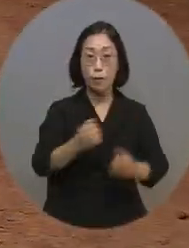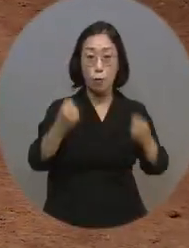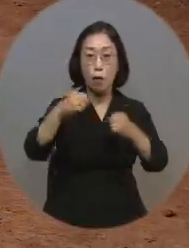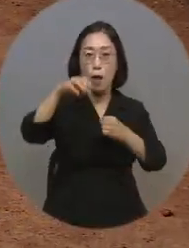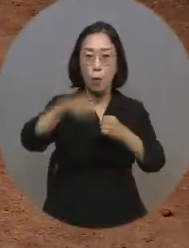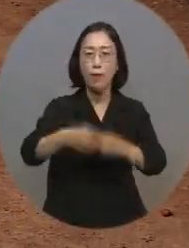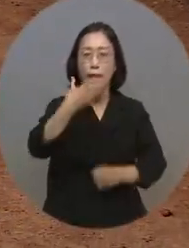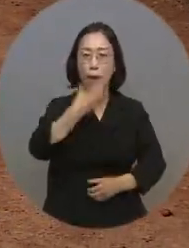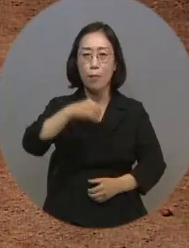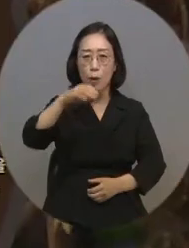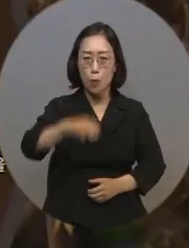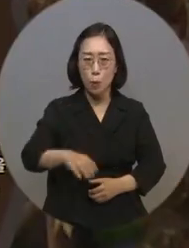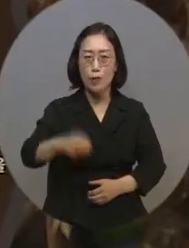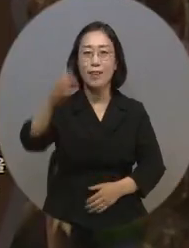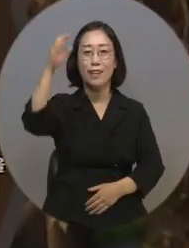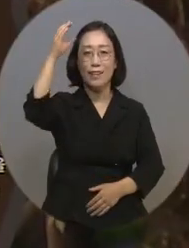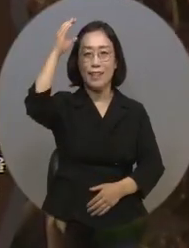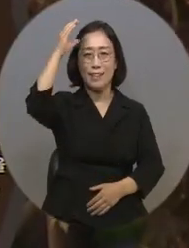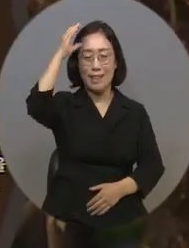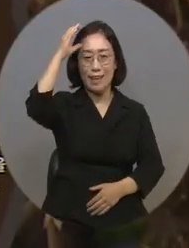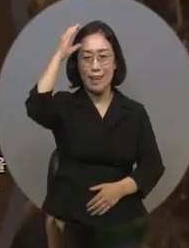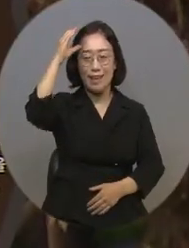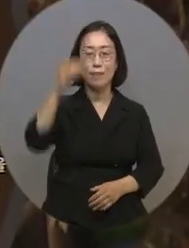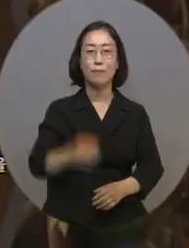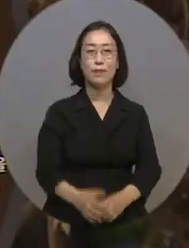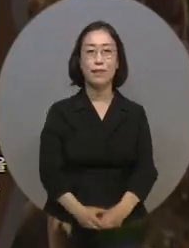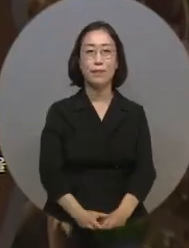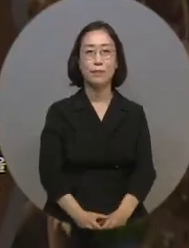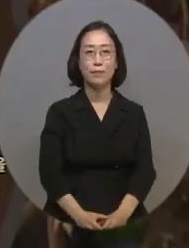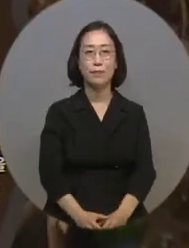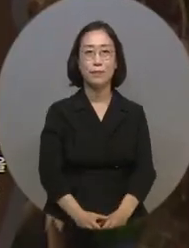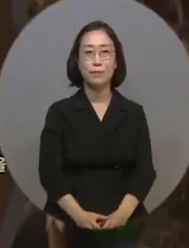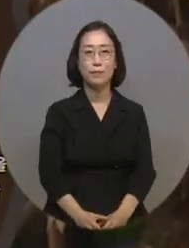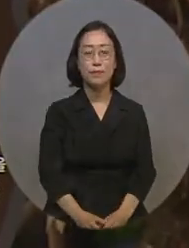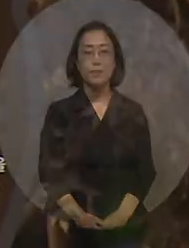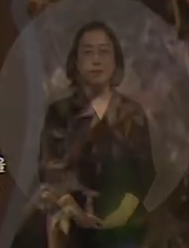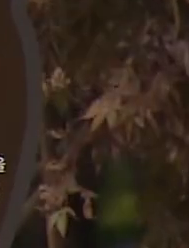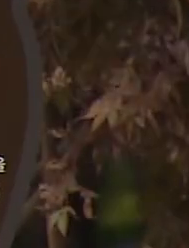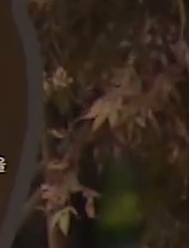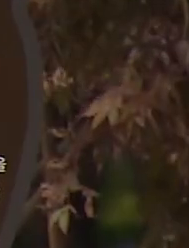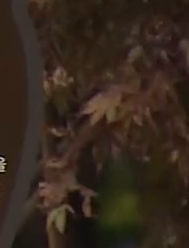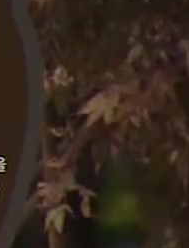공간이 되기를 기대합니다. 복지TV 뉴스 정유정입니다.